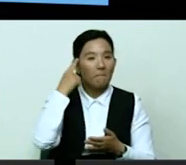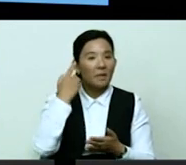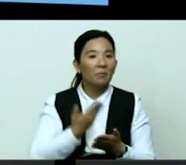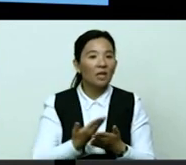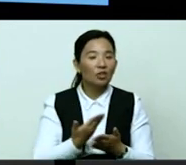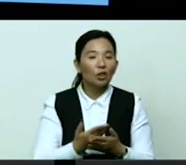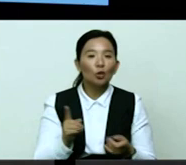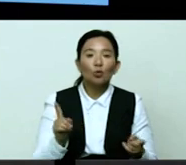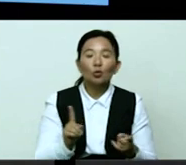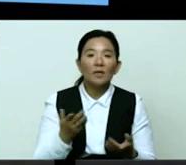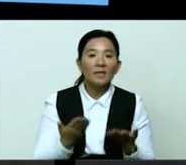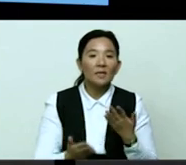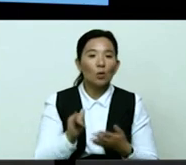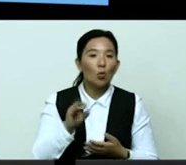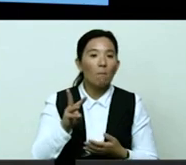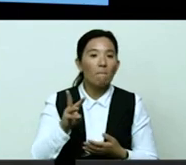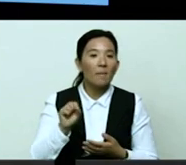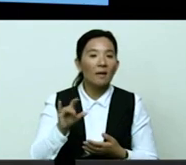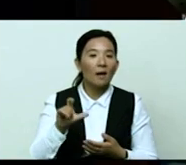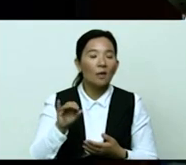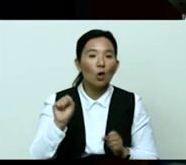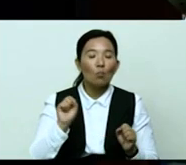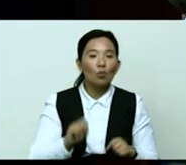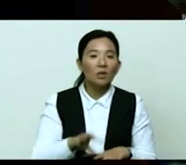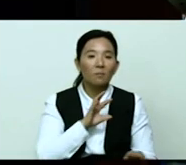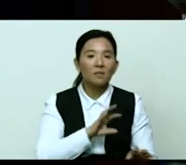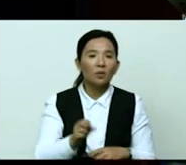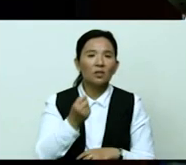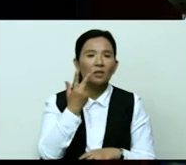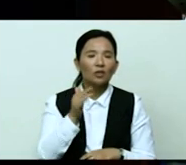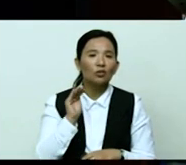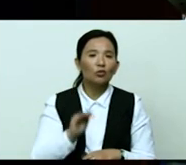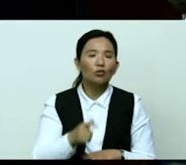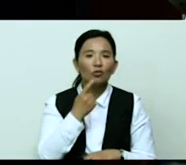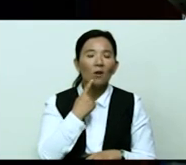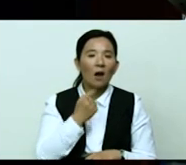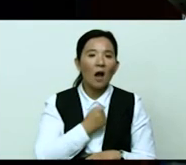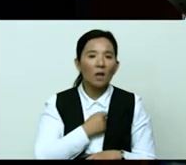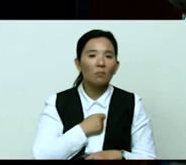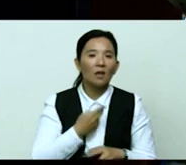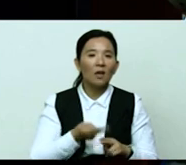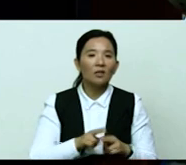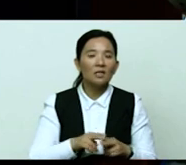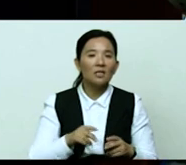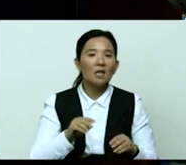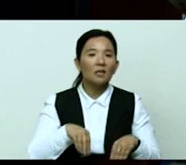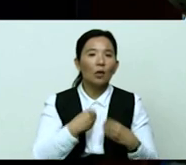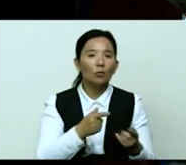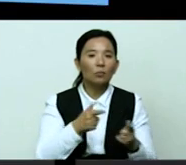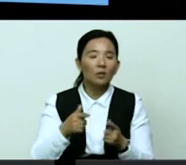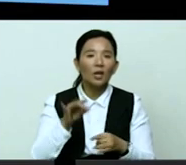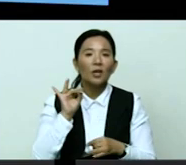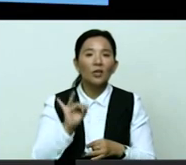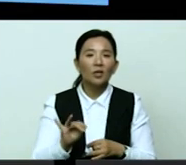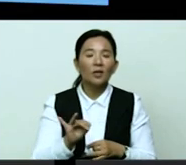предположение, что если Умархан может обеспечить 12-тысячную армию военным снаряжением и